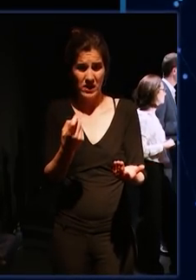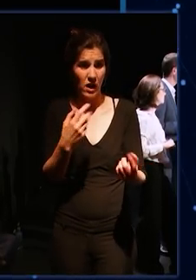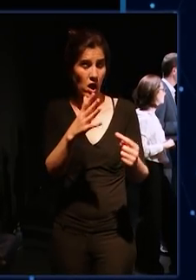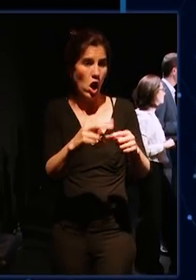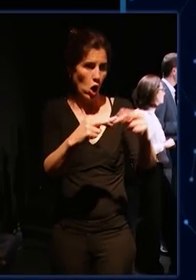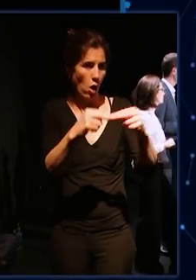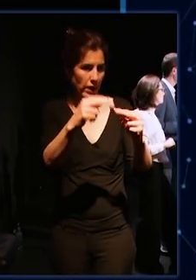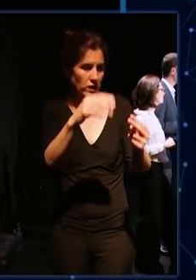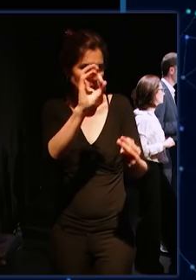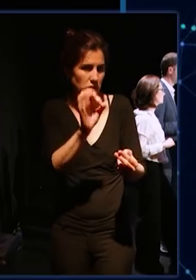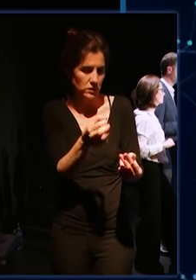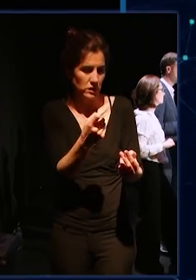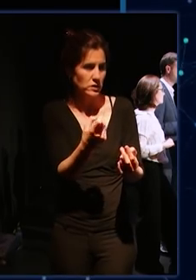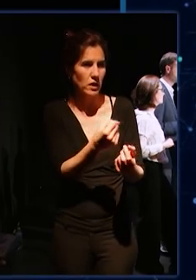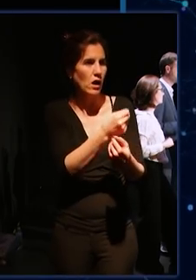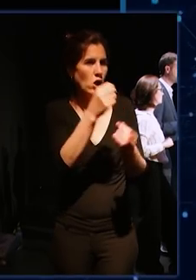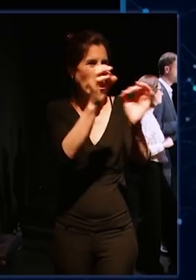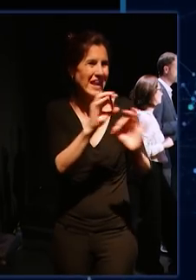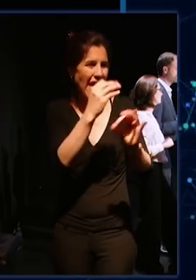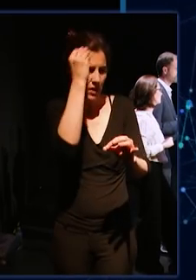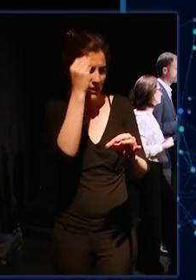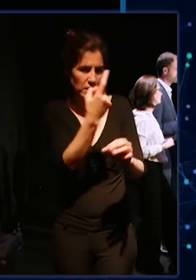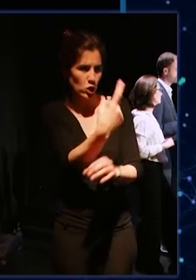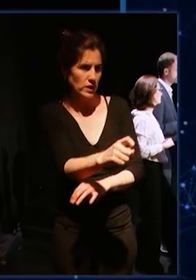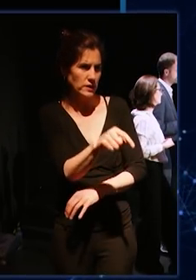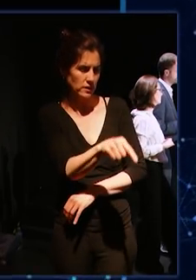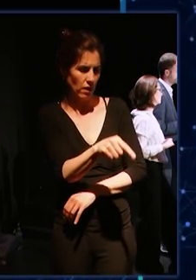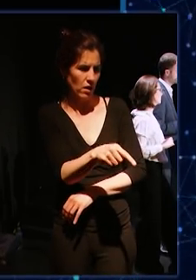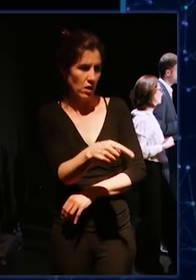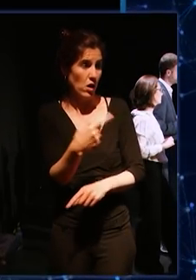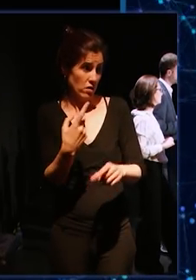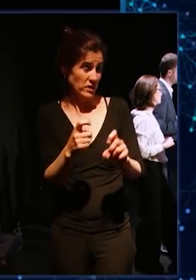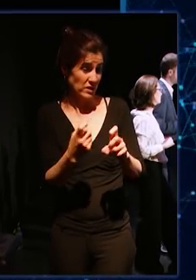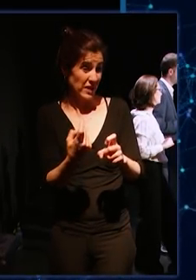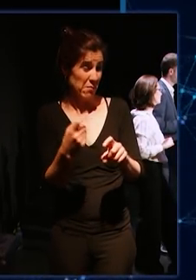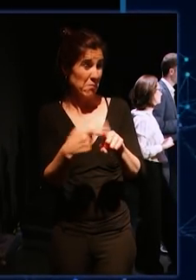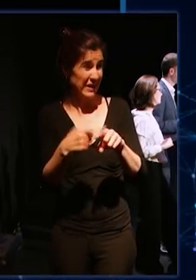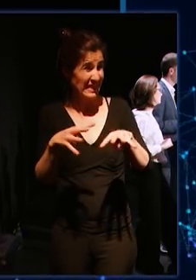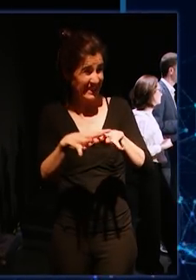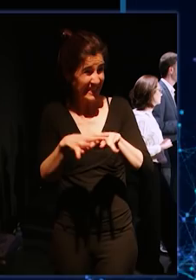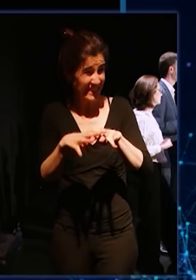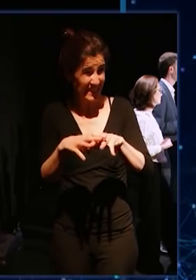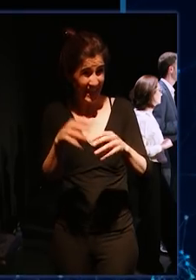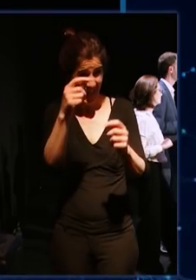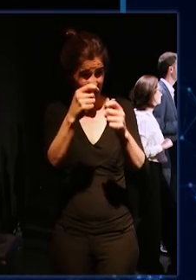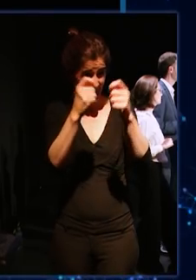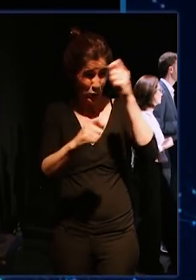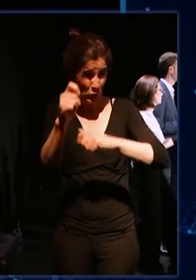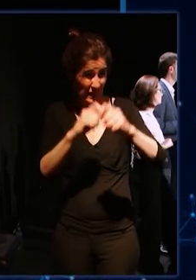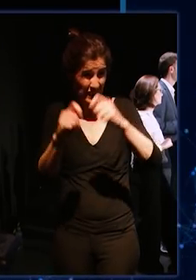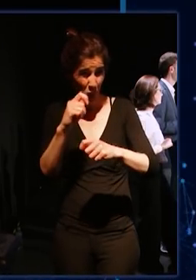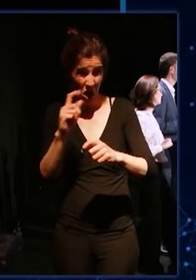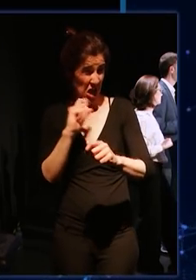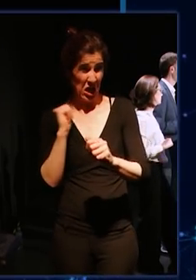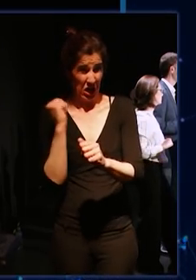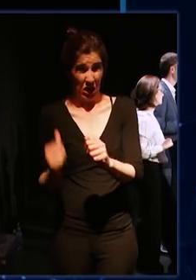necessitem i, a més, el necessitem perquè tenim un teixit associatiu que és, no és que sigui ric, és que, i els números així ho